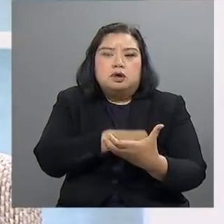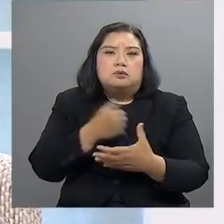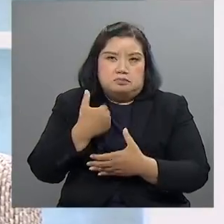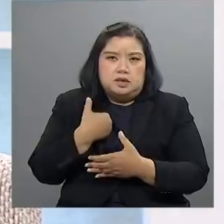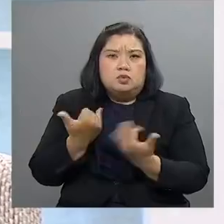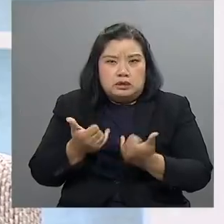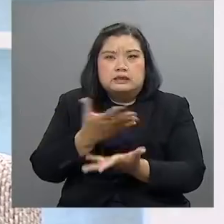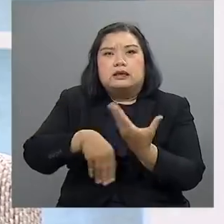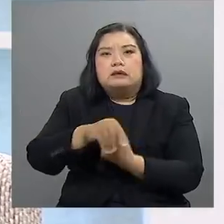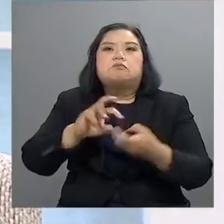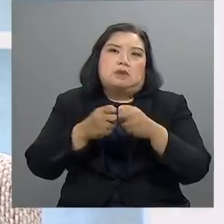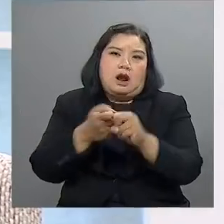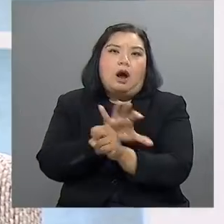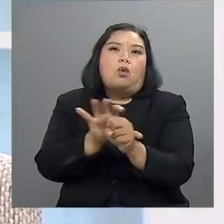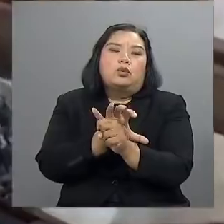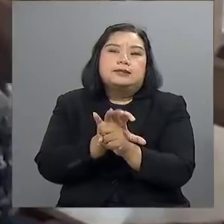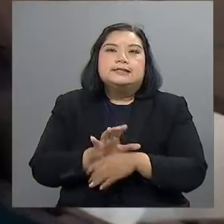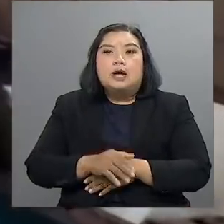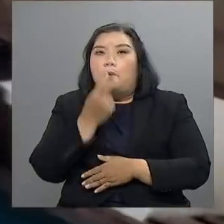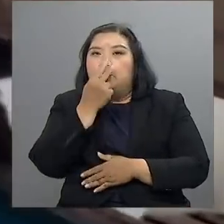านการณ์โควิด -19 เดี๋ยวไปดูกันหน่อยครับ